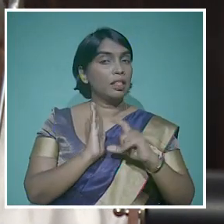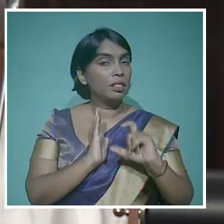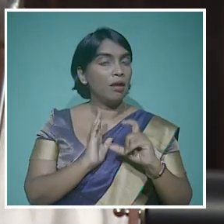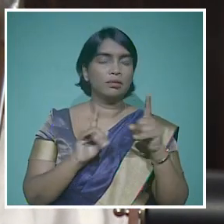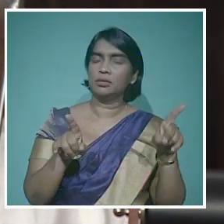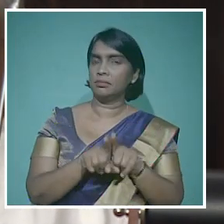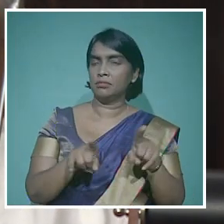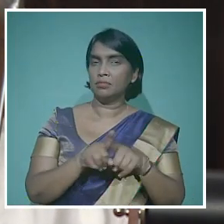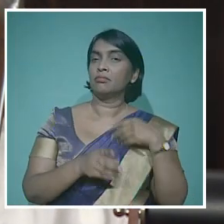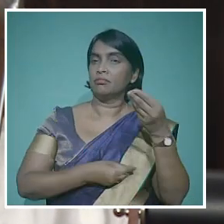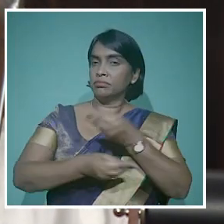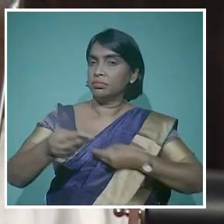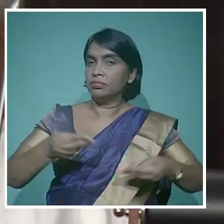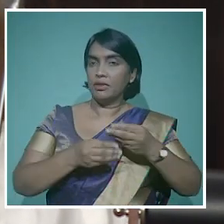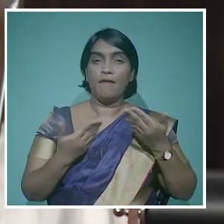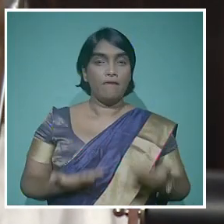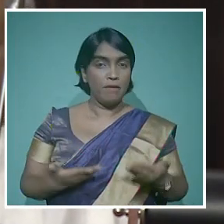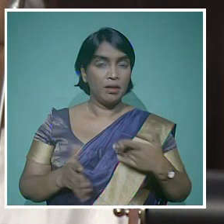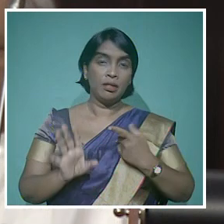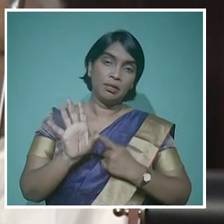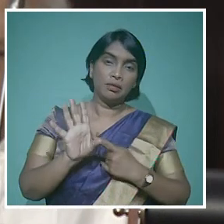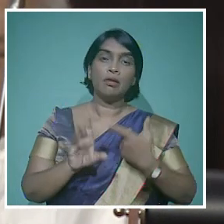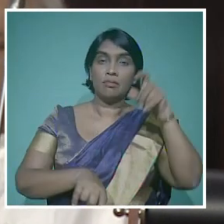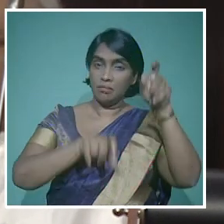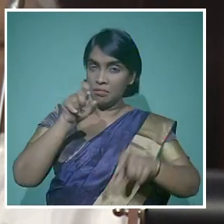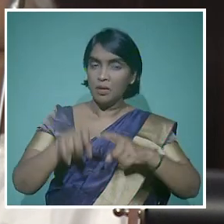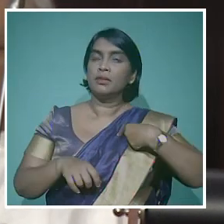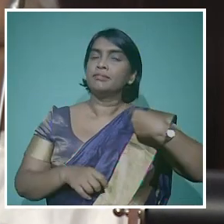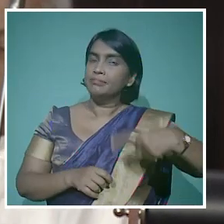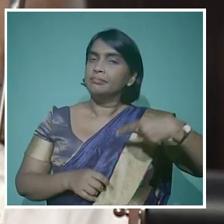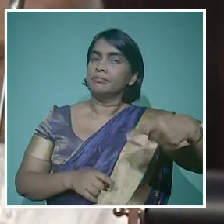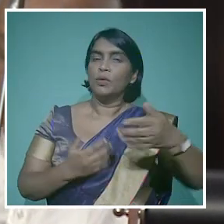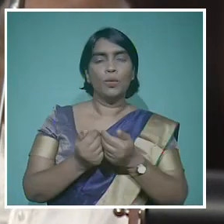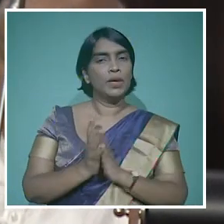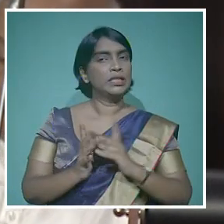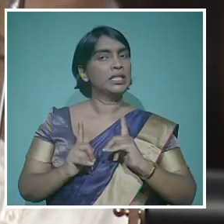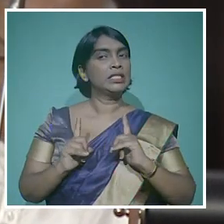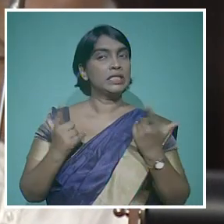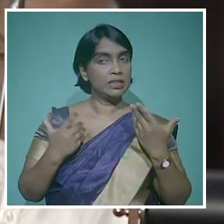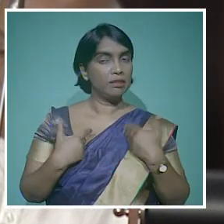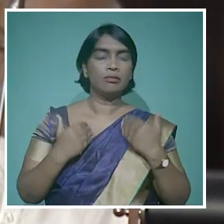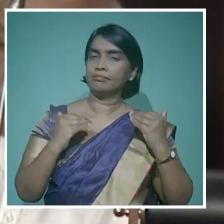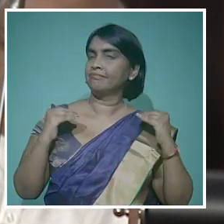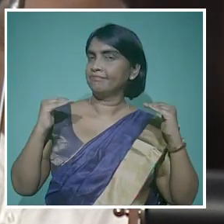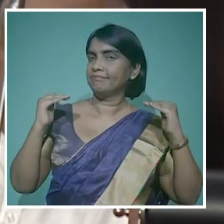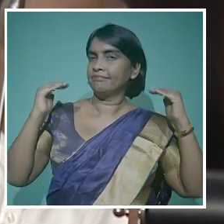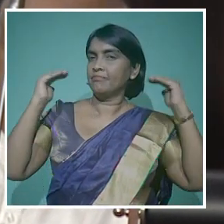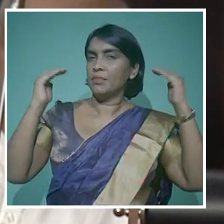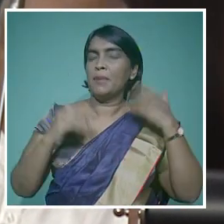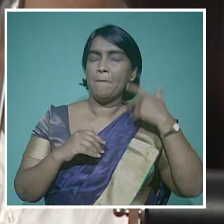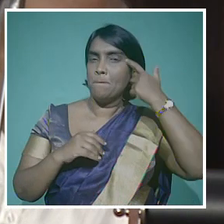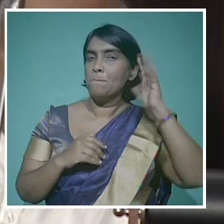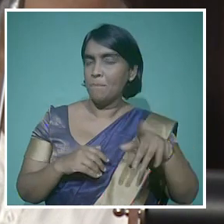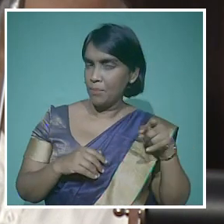පදනමෙන් ගණදෙනු කරන වර්තමාන තරුණ පරපුර දවසින් දවස තම ජීවන රටාව ඉහළ යෑම අපේක්ෂා